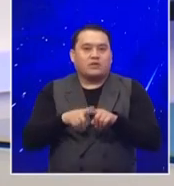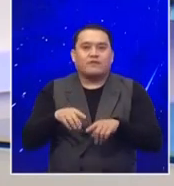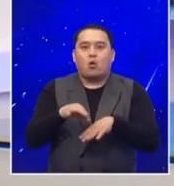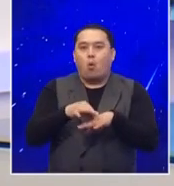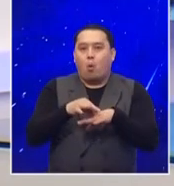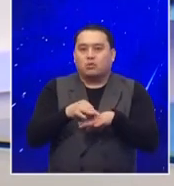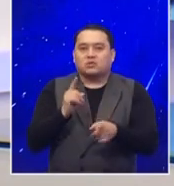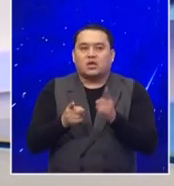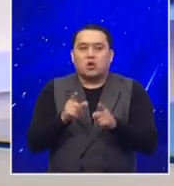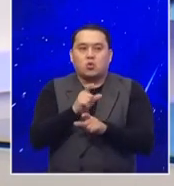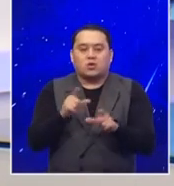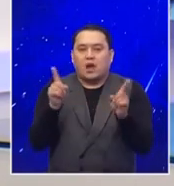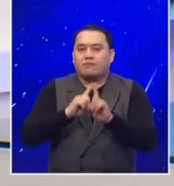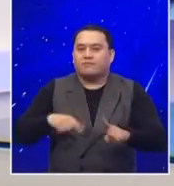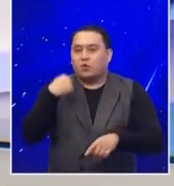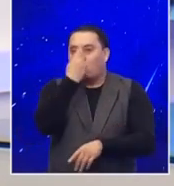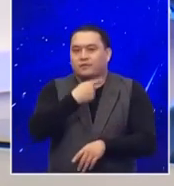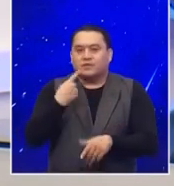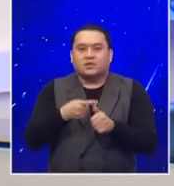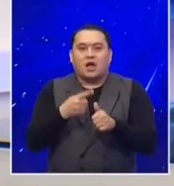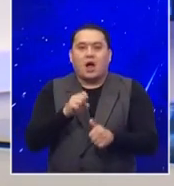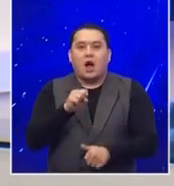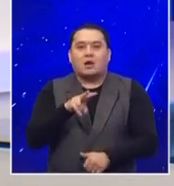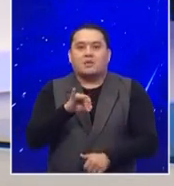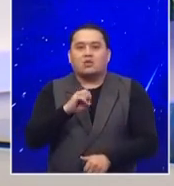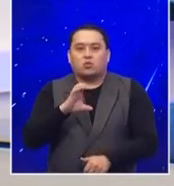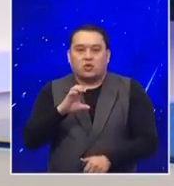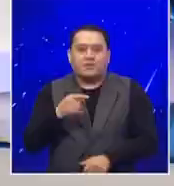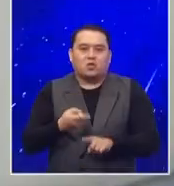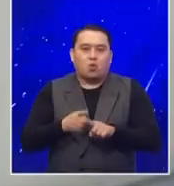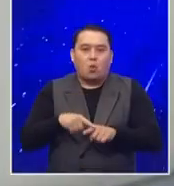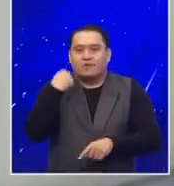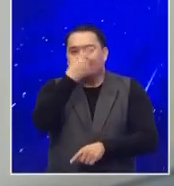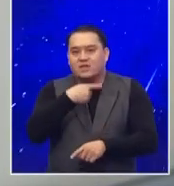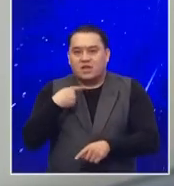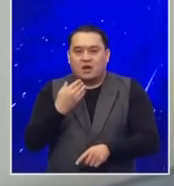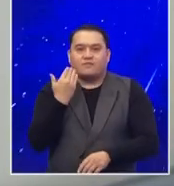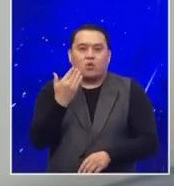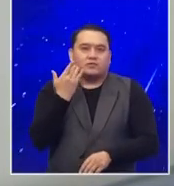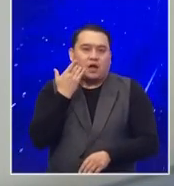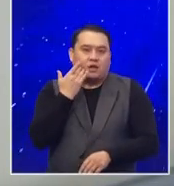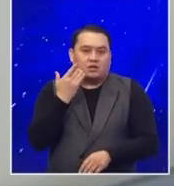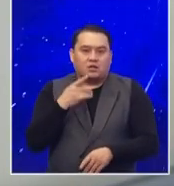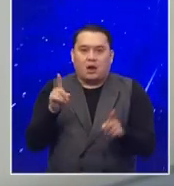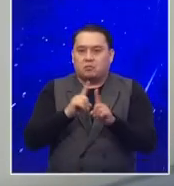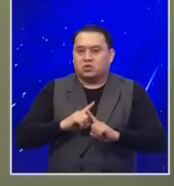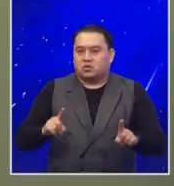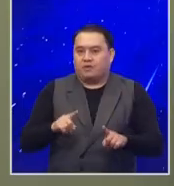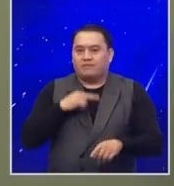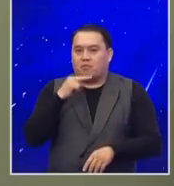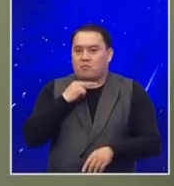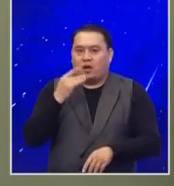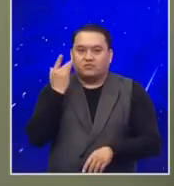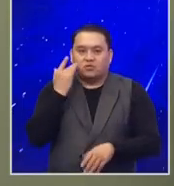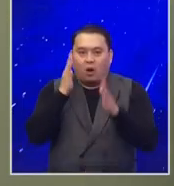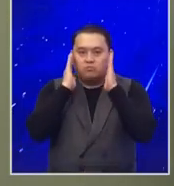кожа. Таких людей с необычной внешностью называют альбиносами. Внешность Евгения Ли всегда была объектом повышенного